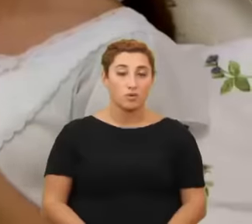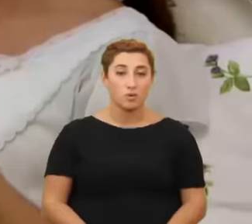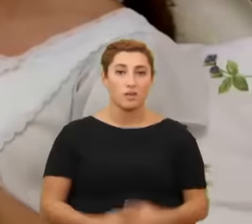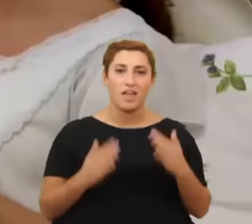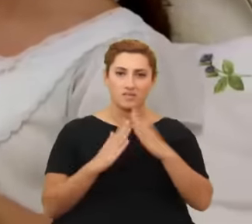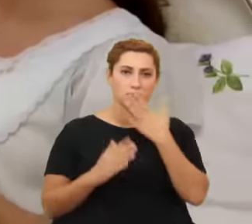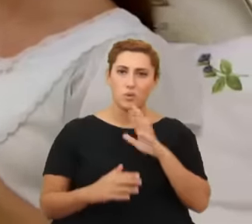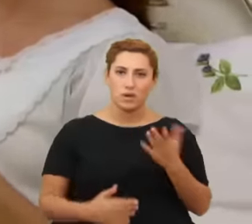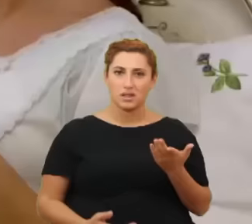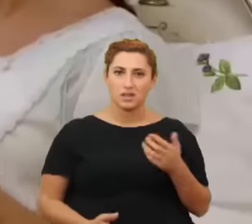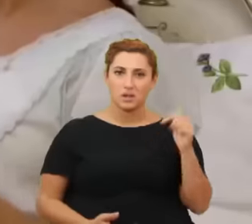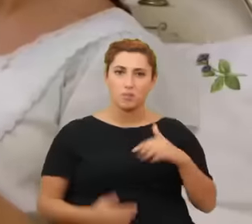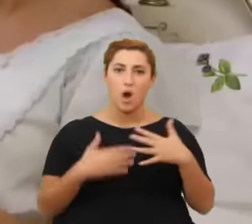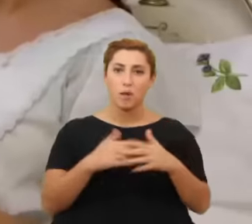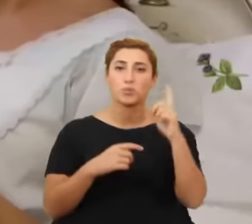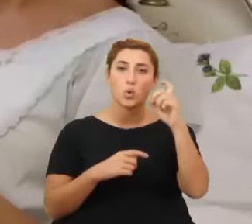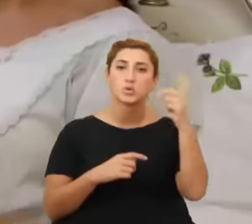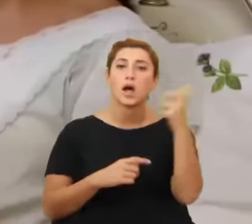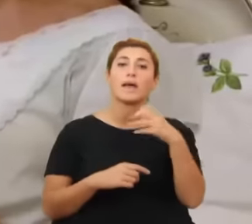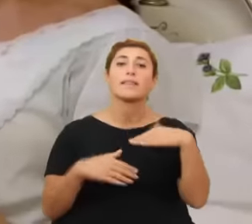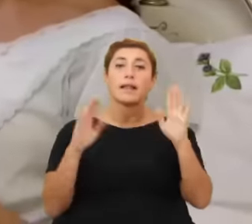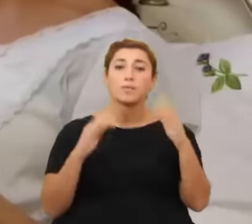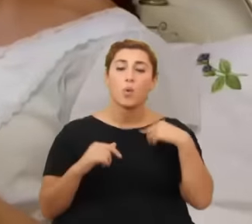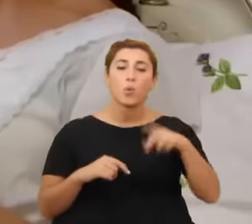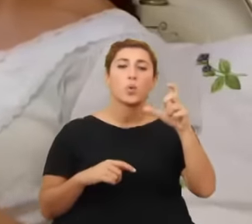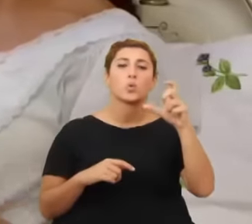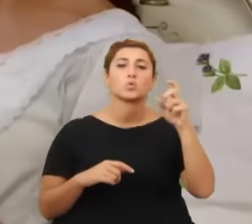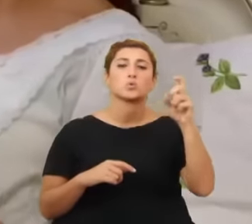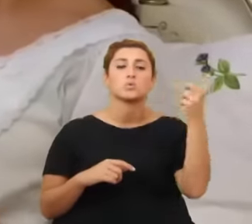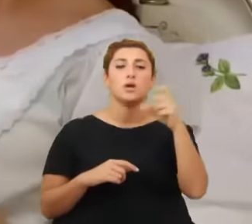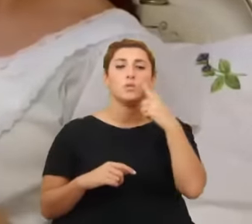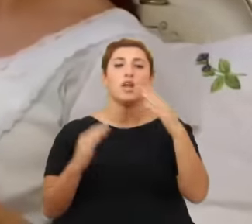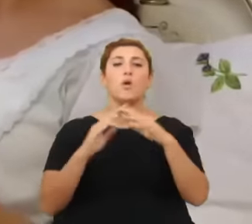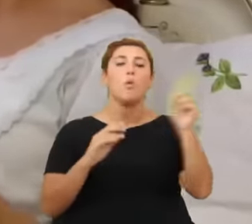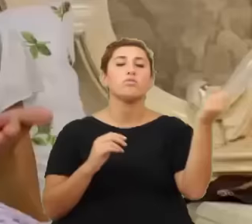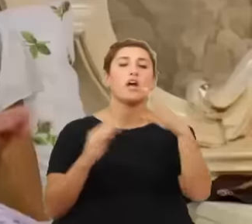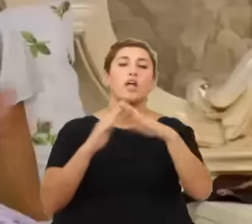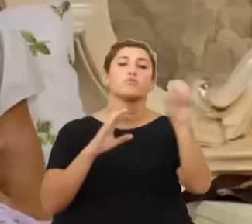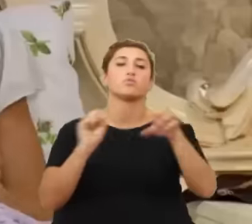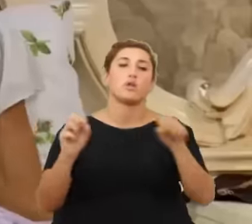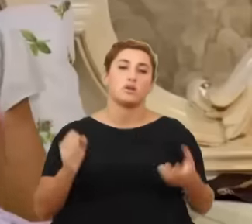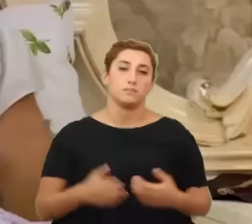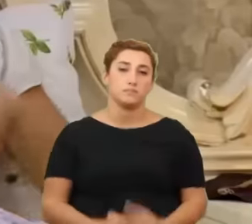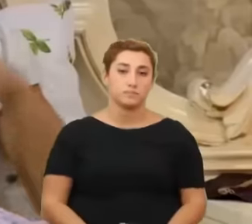Nasıl evimiz yok ya? Ya bu hamilelik 9 ay değil mi? Ben o 9 ay boyunca 10 tane ev tutarım sana.